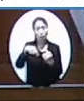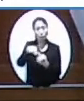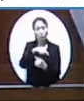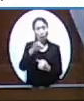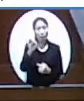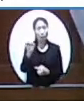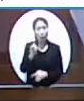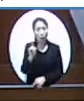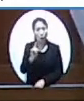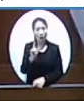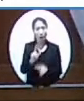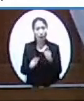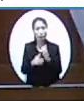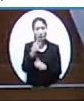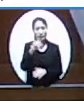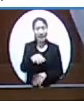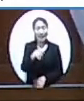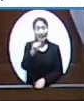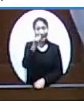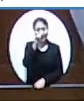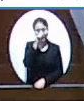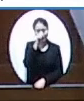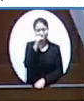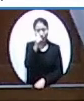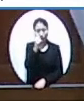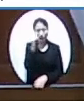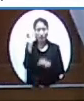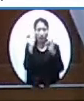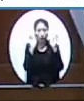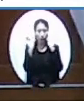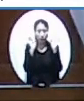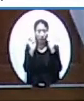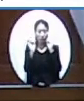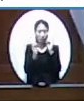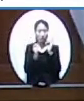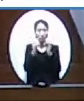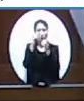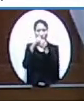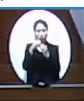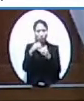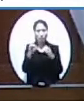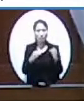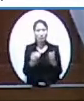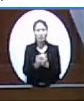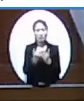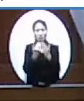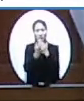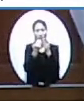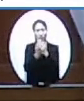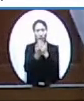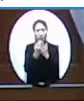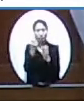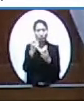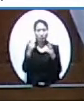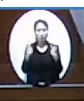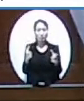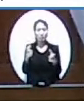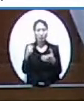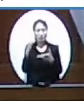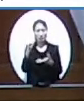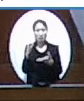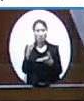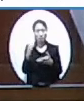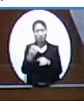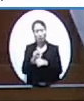운영조례안은 안동시에 소재한 소상공인과 전통시장의 육성, 발전 및 지역자금의